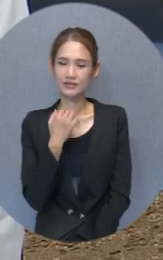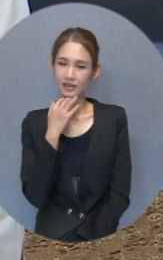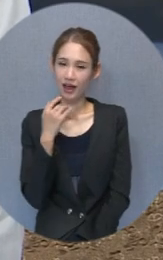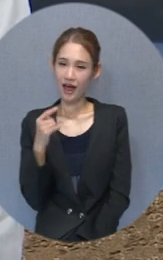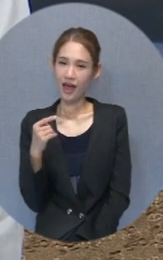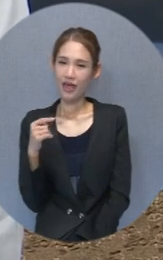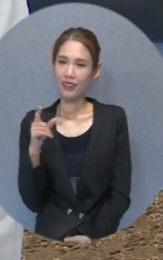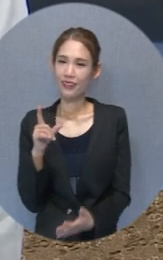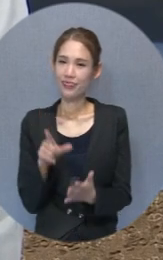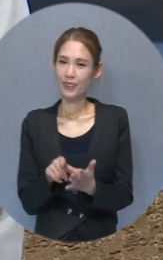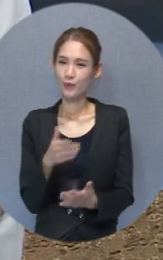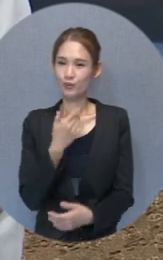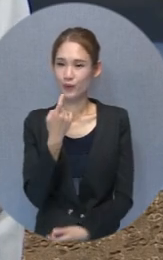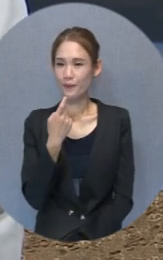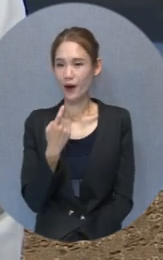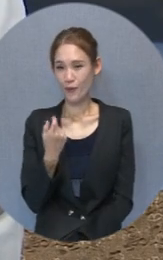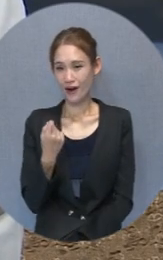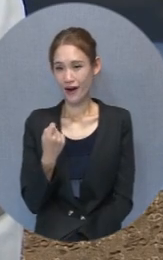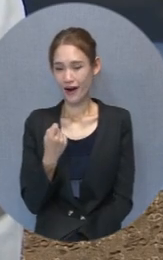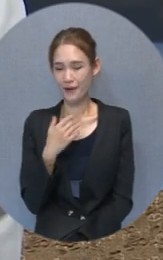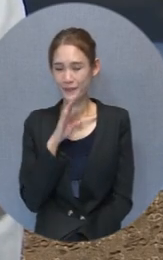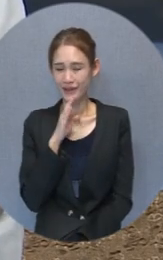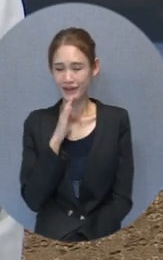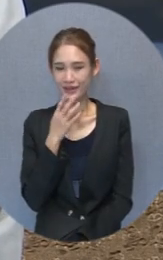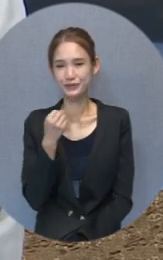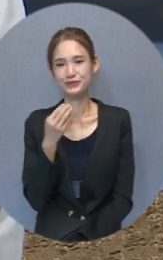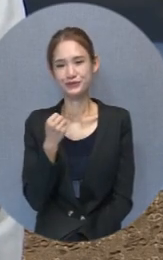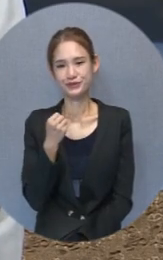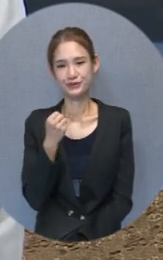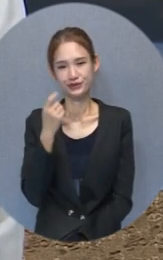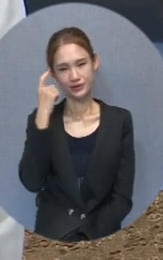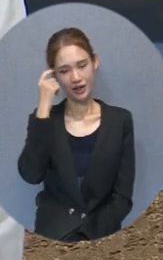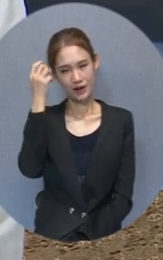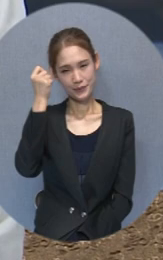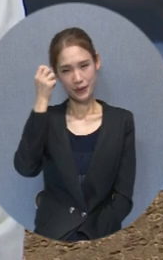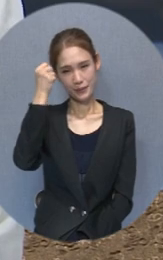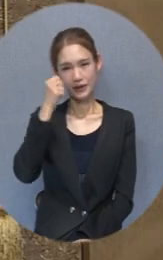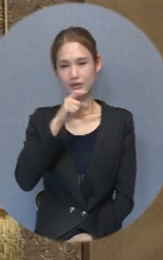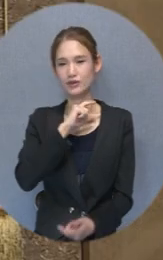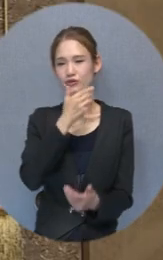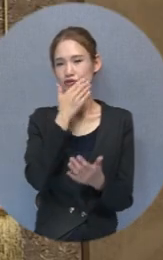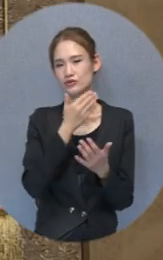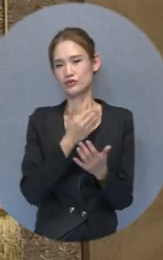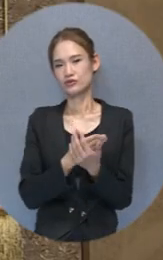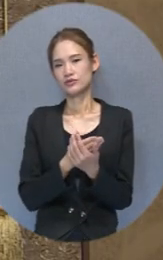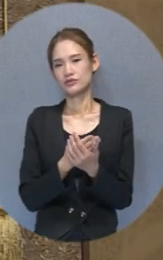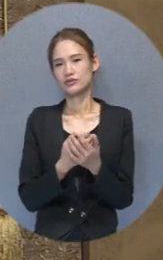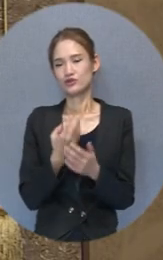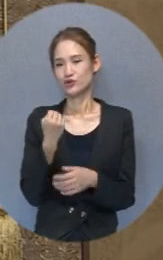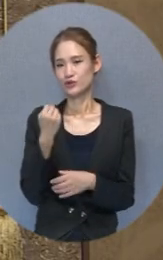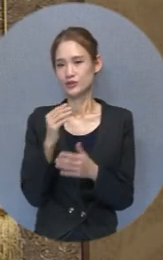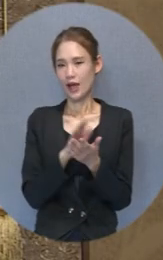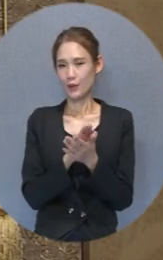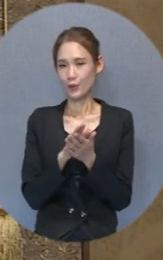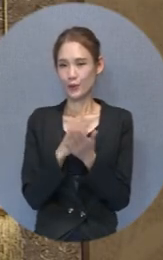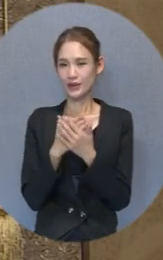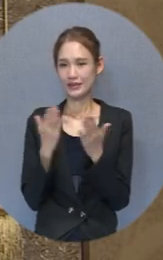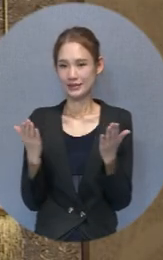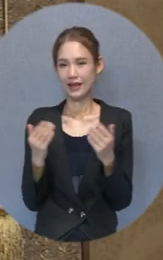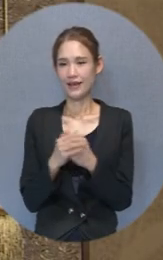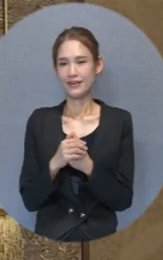것부터 배웠던 것 같아요. 네, 그래서 네. 수개념을 익히는 게 먼저 되었으면 좋겠다. 그래서 네. 이제 숫자놀이책을